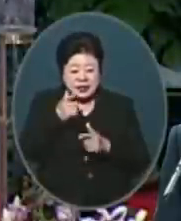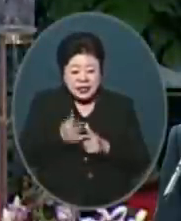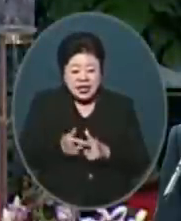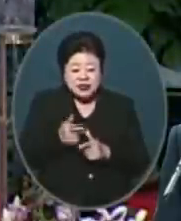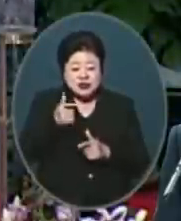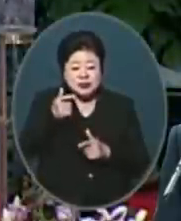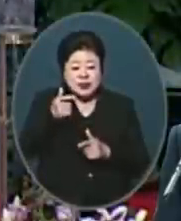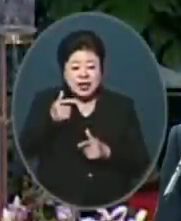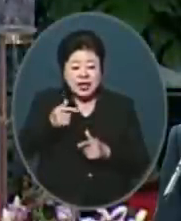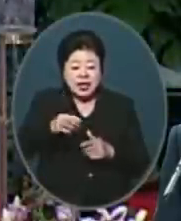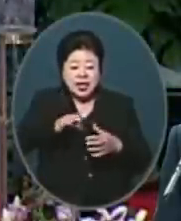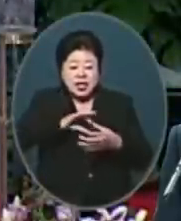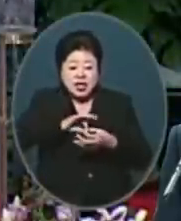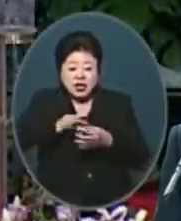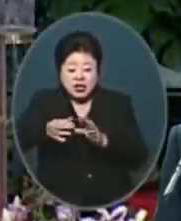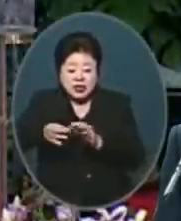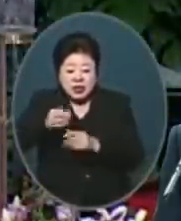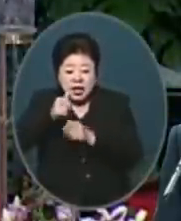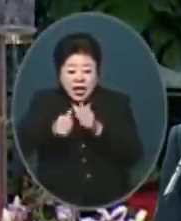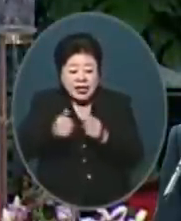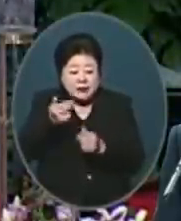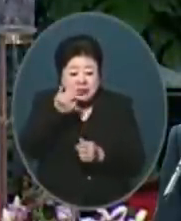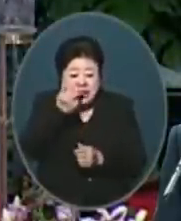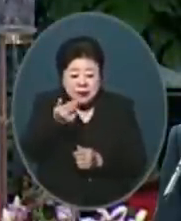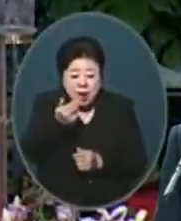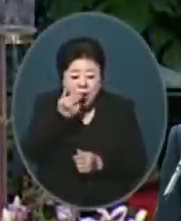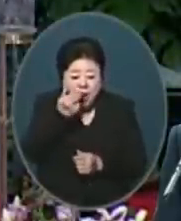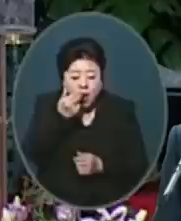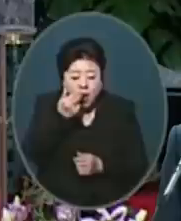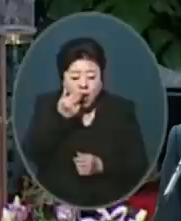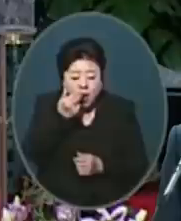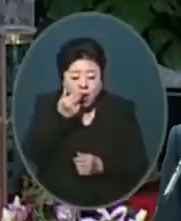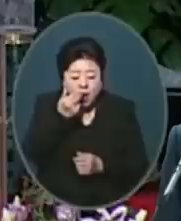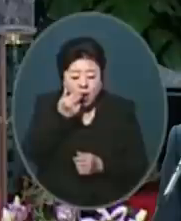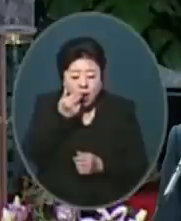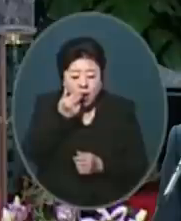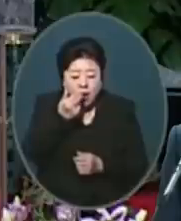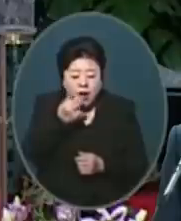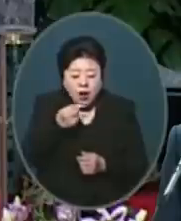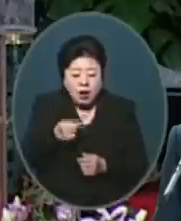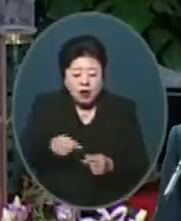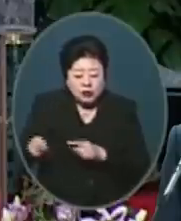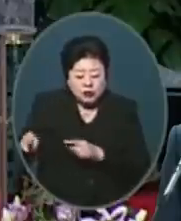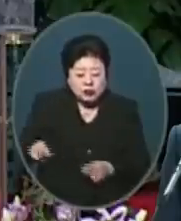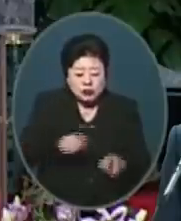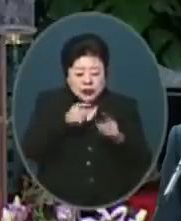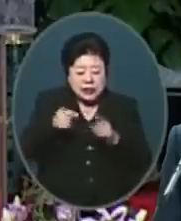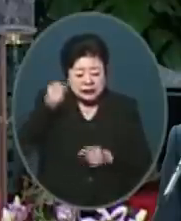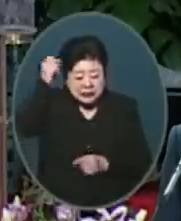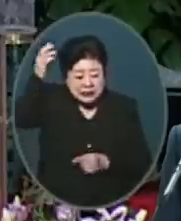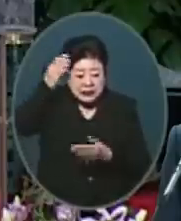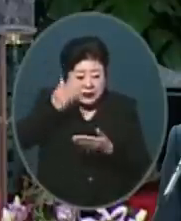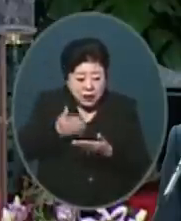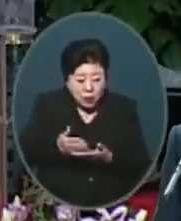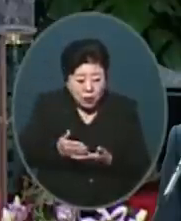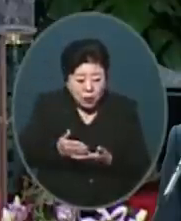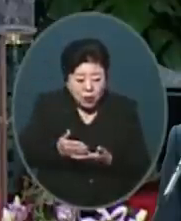예수님과 연결되어 하나님의 생명을 누리고 산다는 것을 잊지 말아야 되는 것입니다.